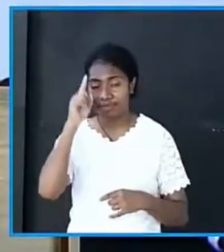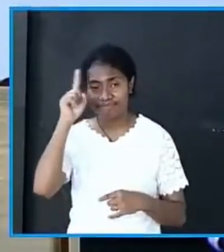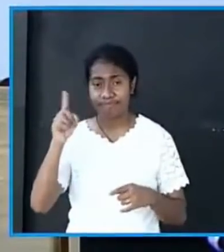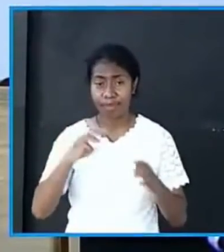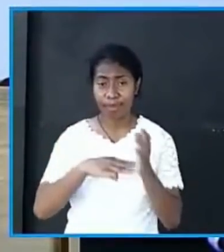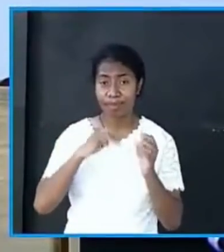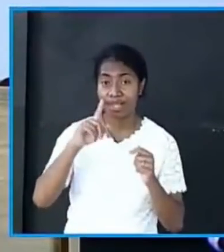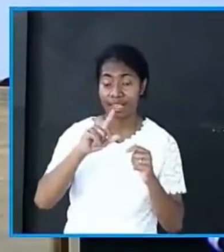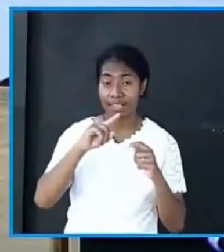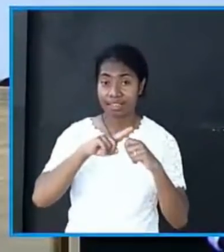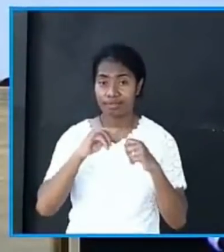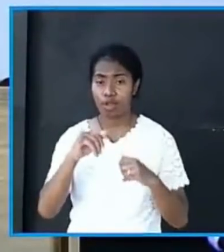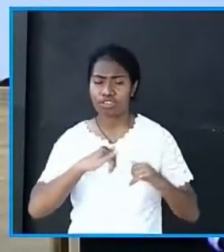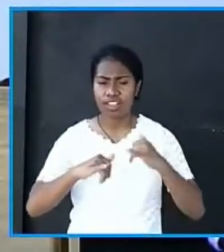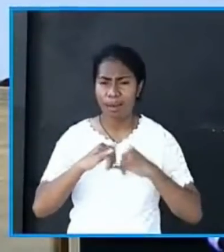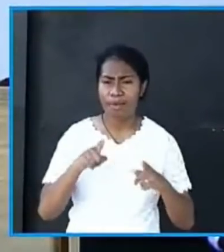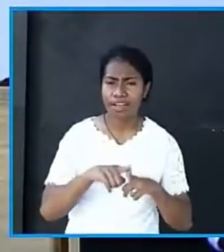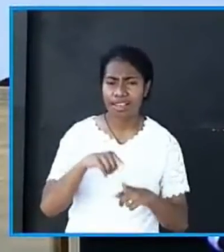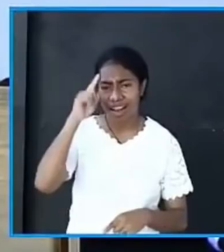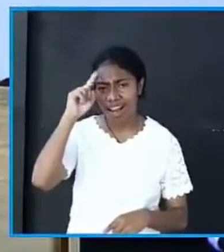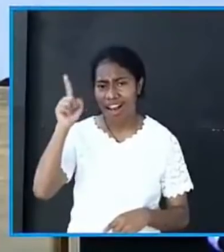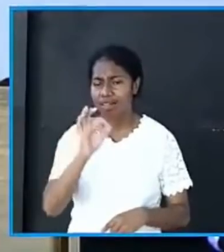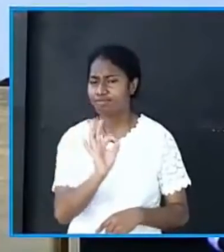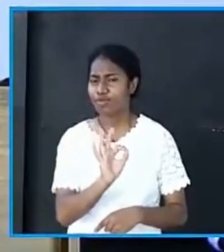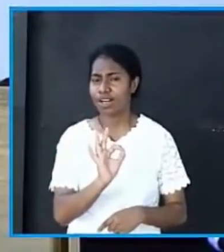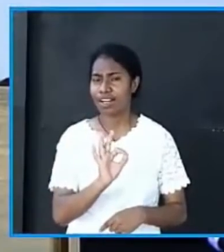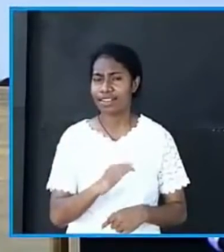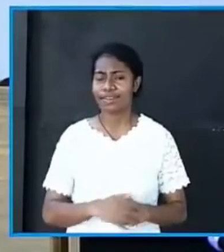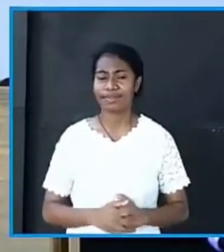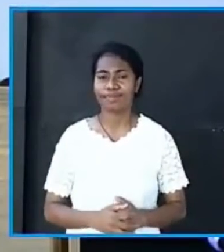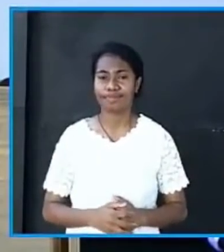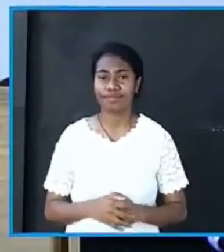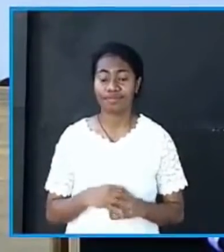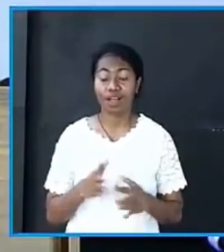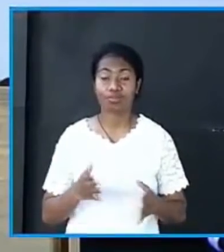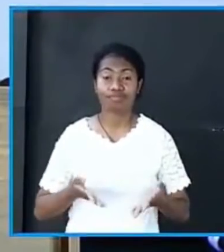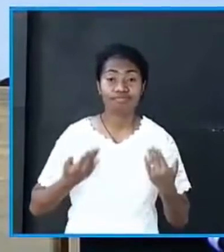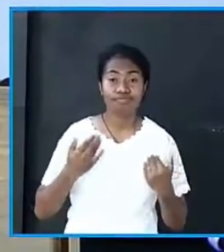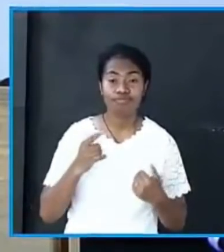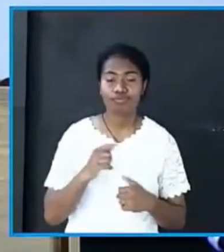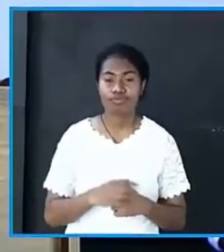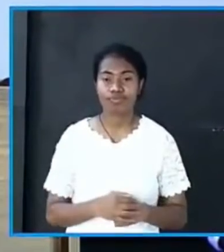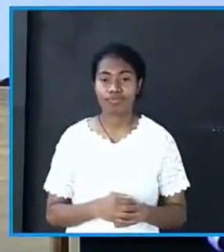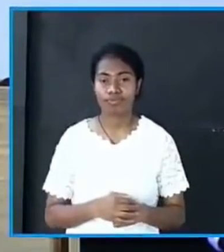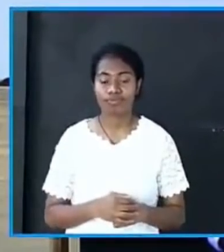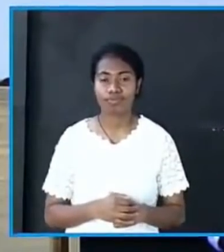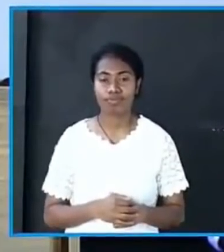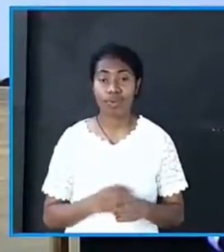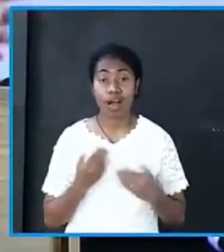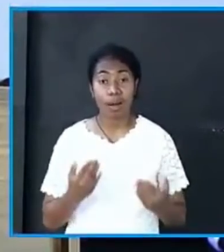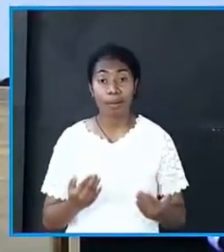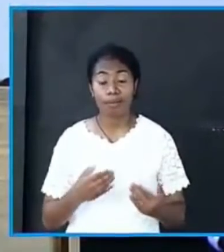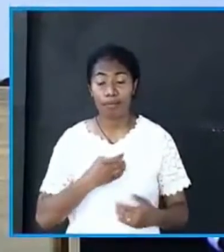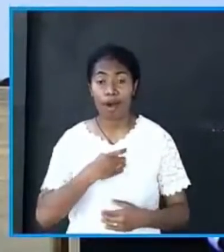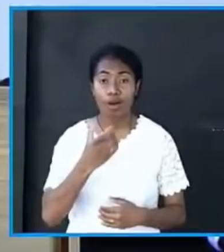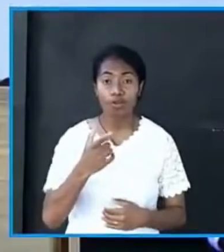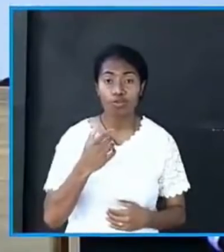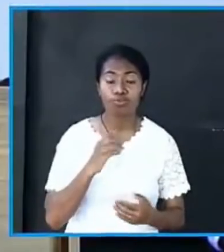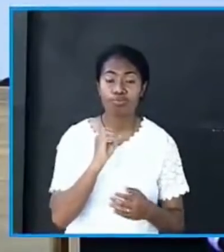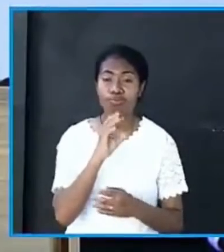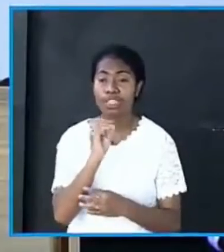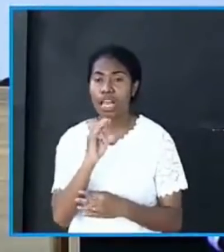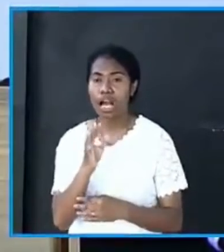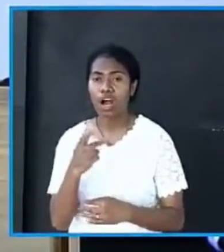merasa diri seperti Allah atau hidup seolah-olah saudara Allah bagaimana Desa mau mengatur